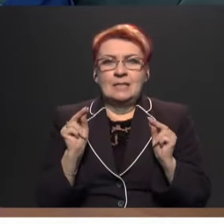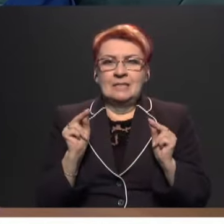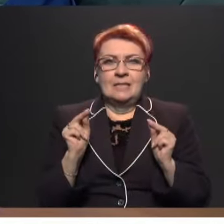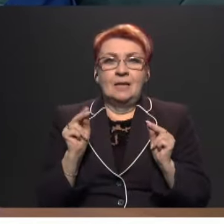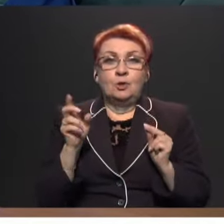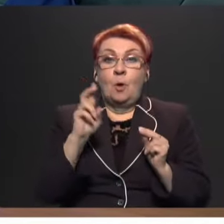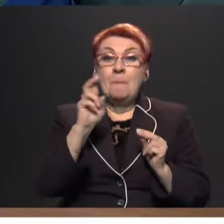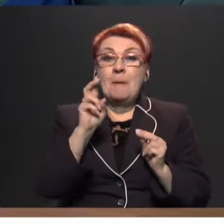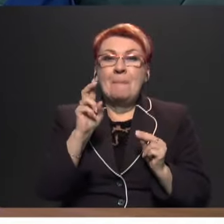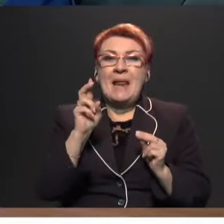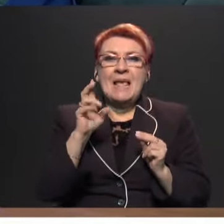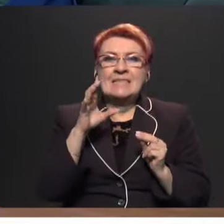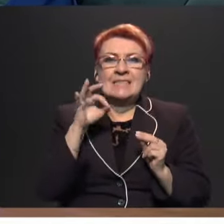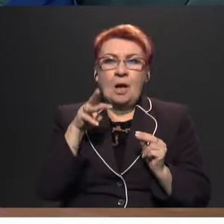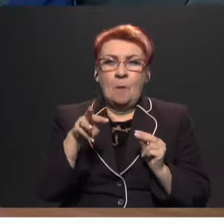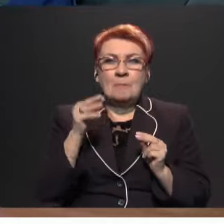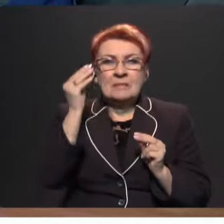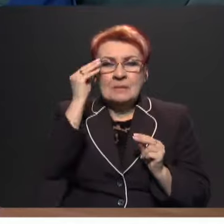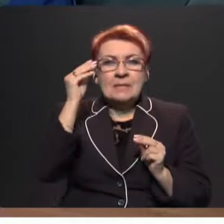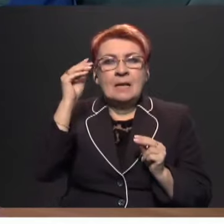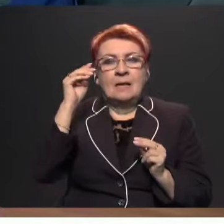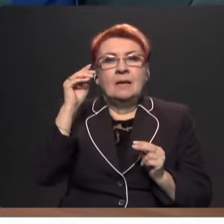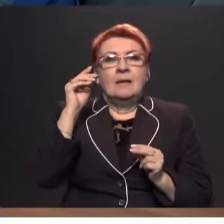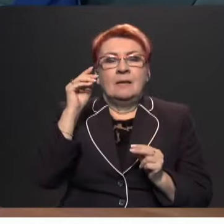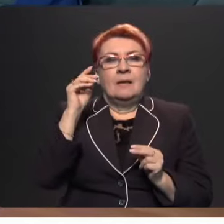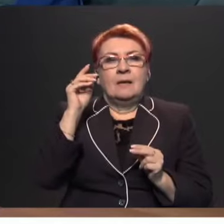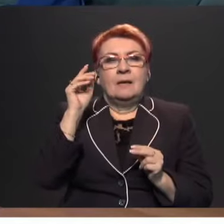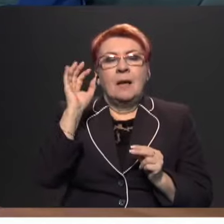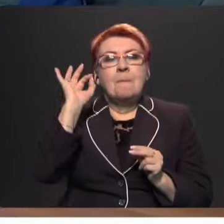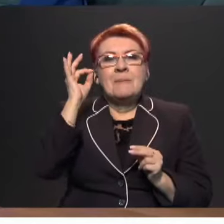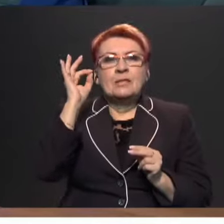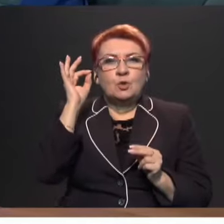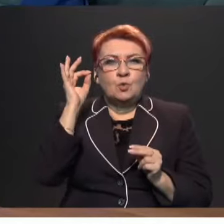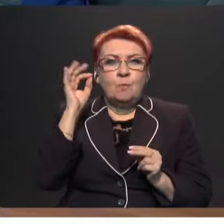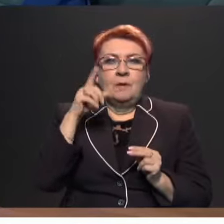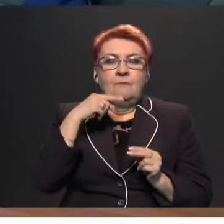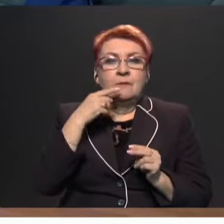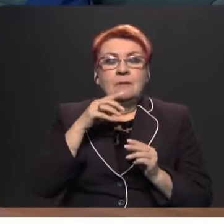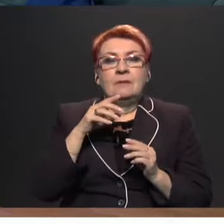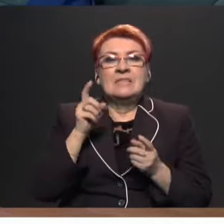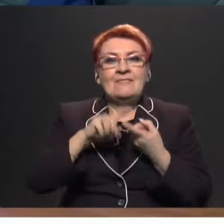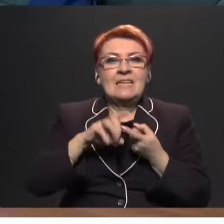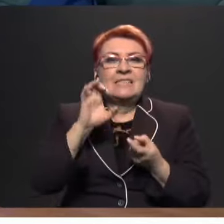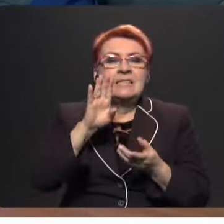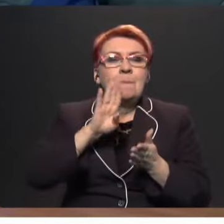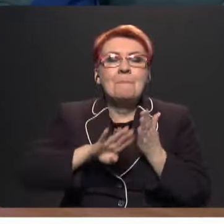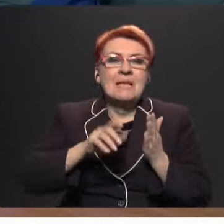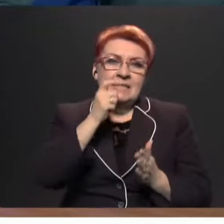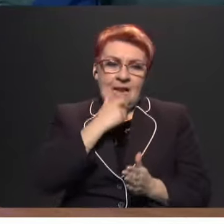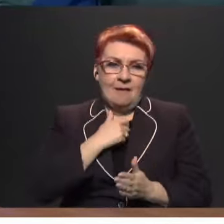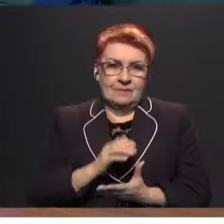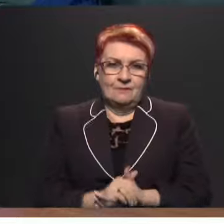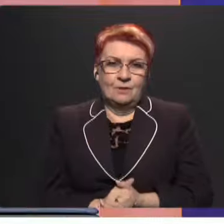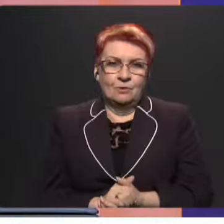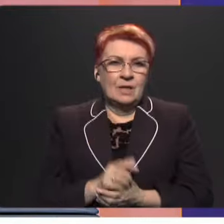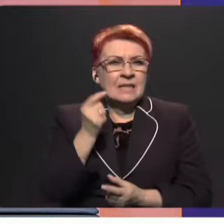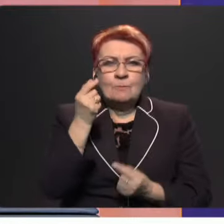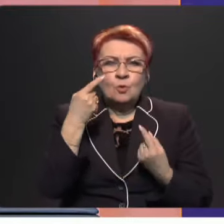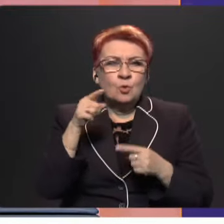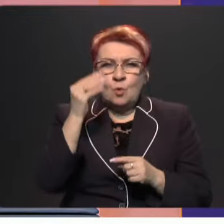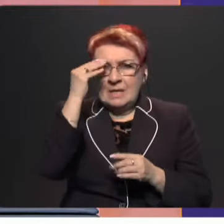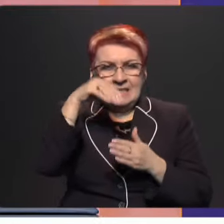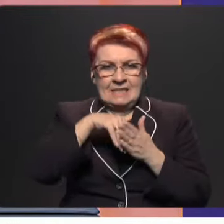в библейском смысле безумие всегда всегда связано с безнравственностью. Там немножко другой